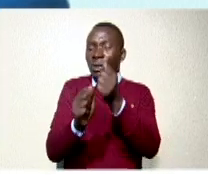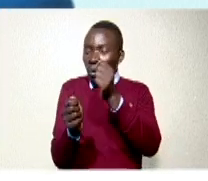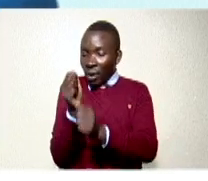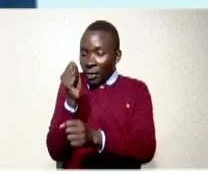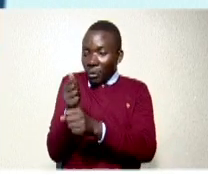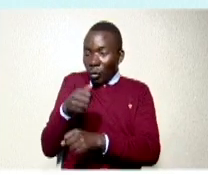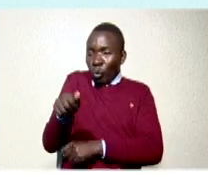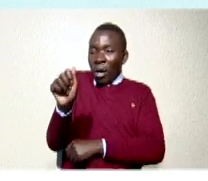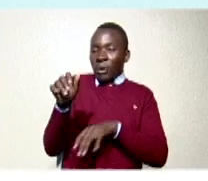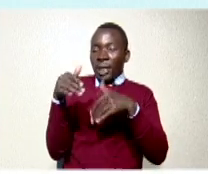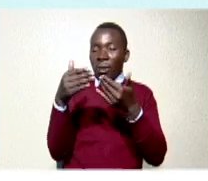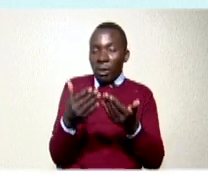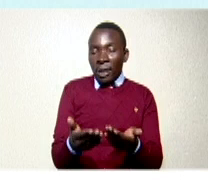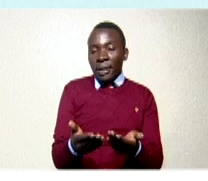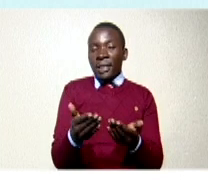cyabo cyangwa